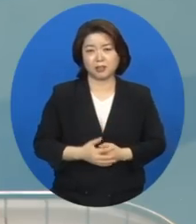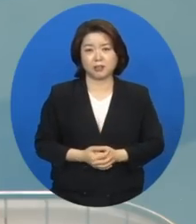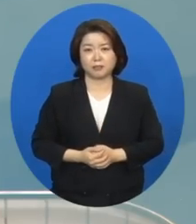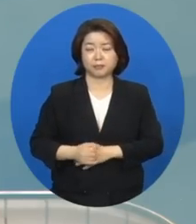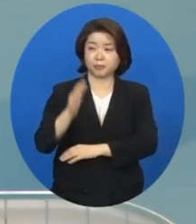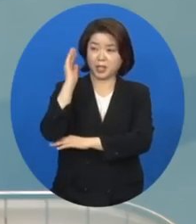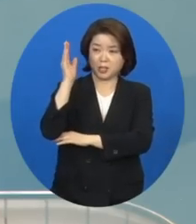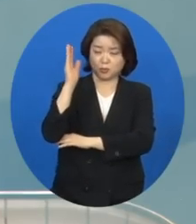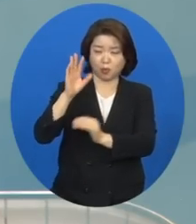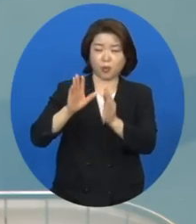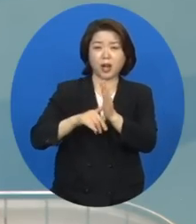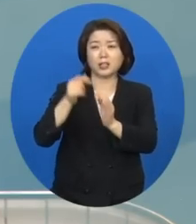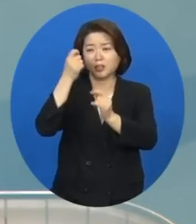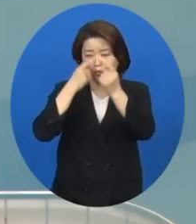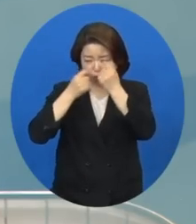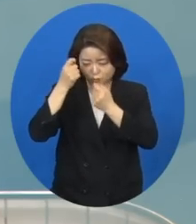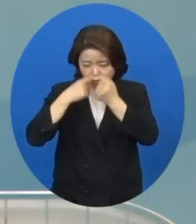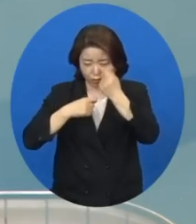설교하면서도 울고,